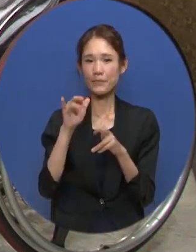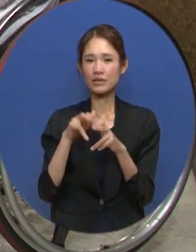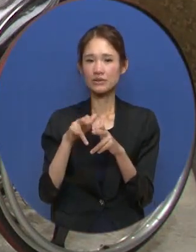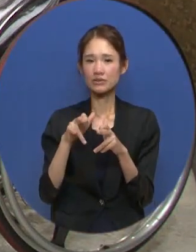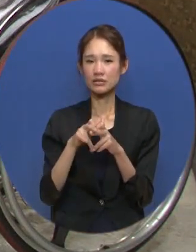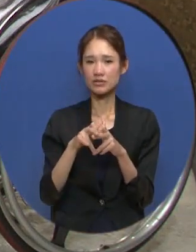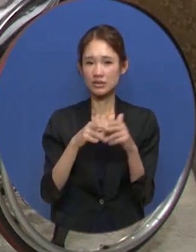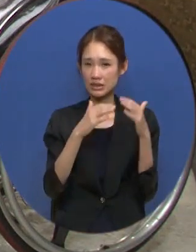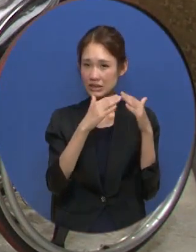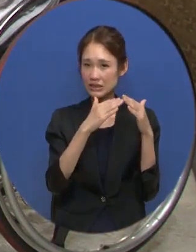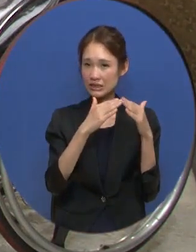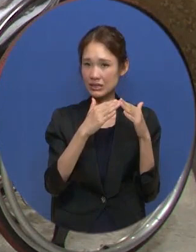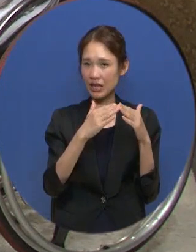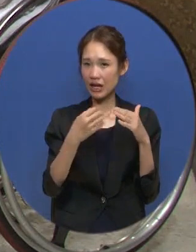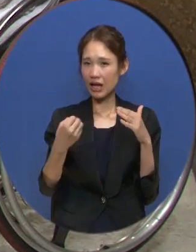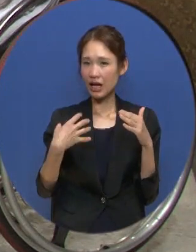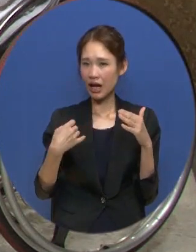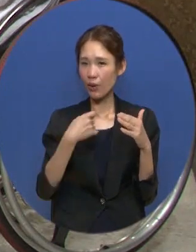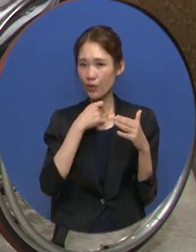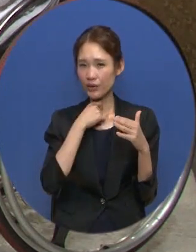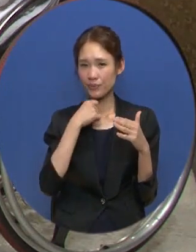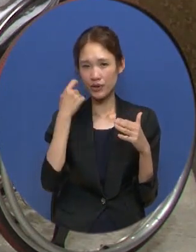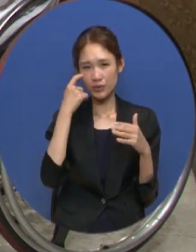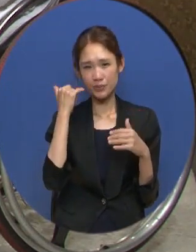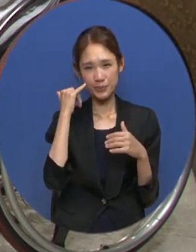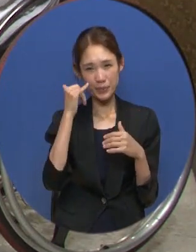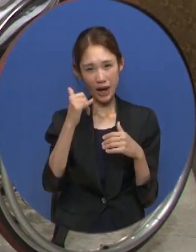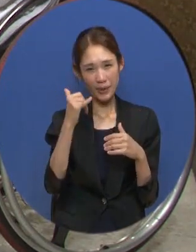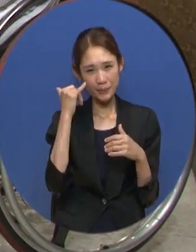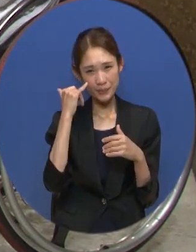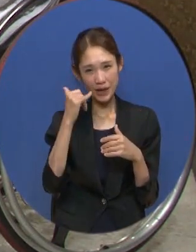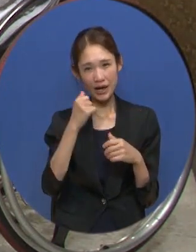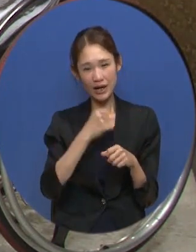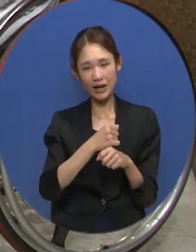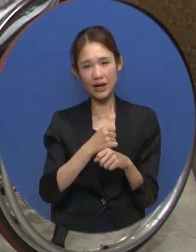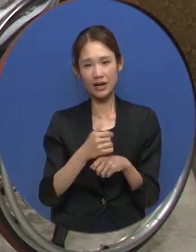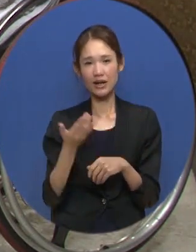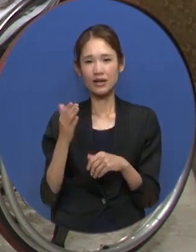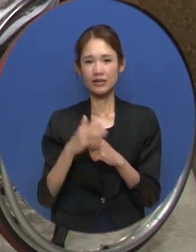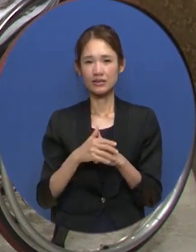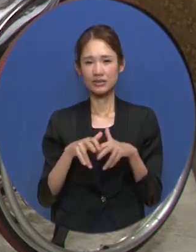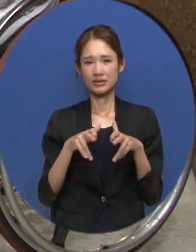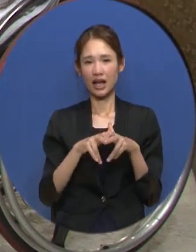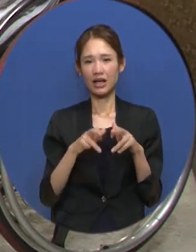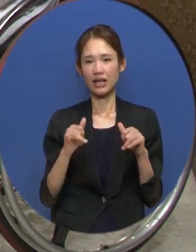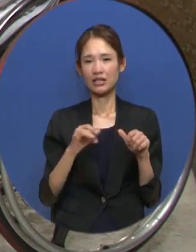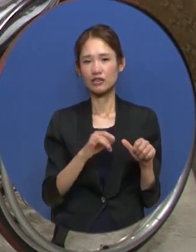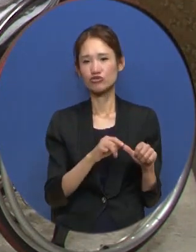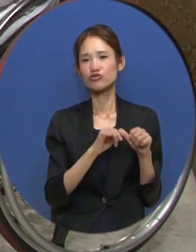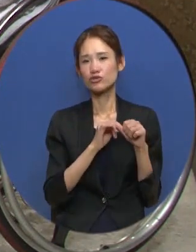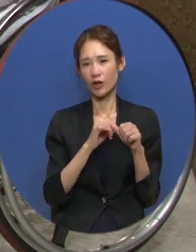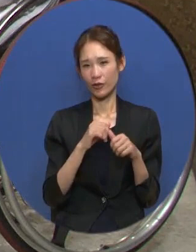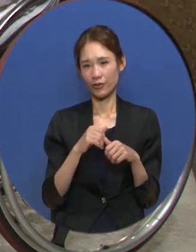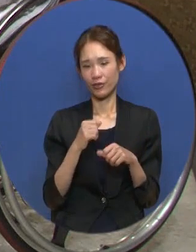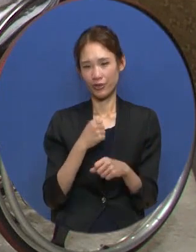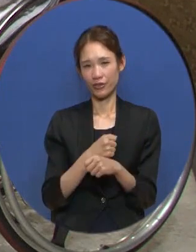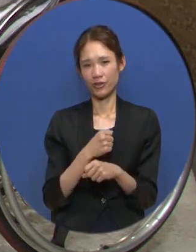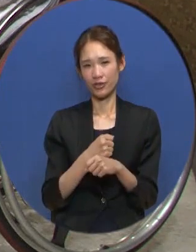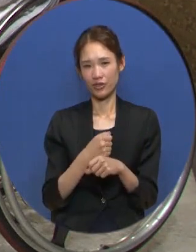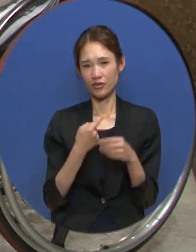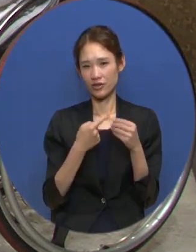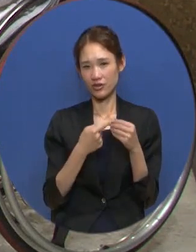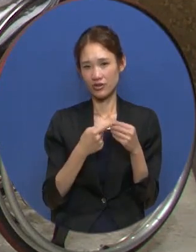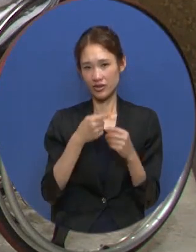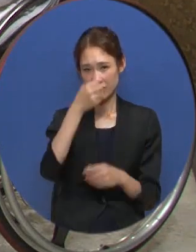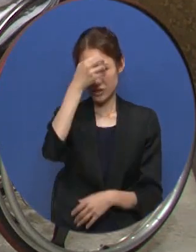문의를 오세요. 그렇죠. 재택근무하고 싶다고. 올 것 같아요. 근데 이제 저희가 이제 장애인 우선 채용이기 때문에 사실 예,